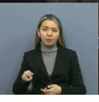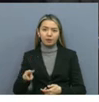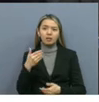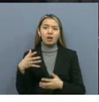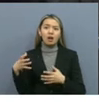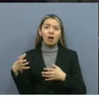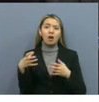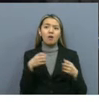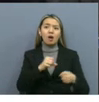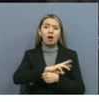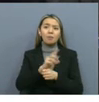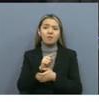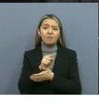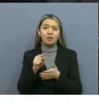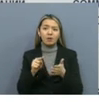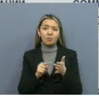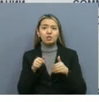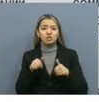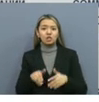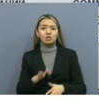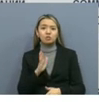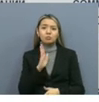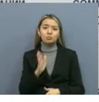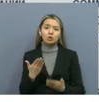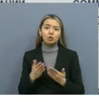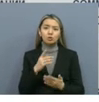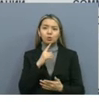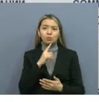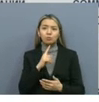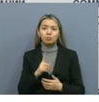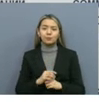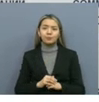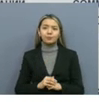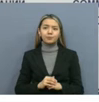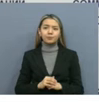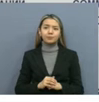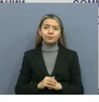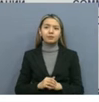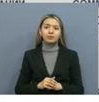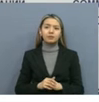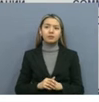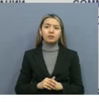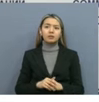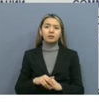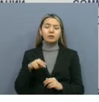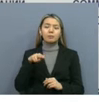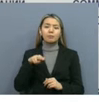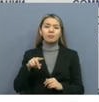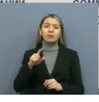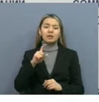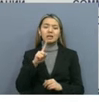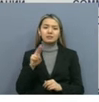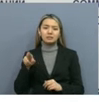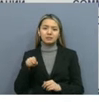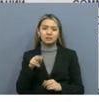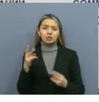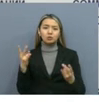автобуспен қамтамасыз ету мәселесі шешіледі ме? Разработана ПСД дорога. Автобус, чтобы туда ходили, это нужно же